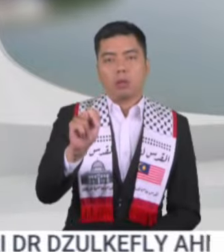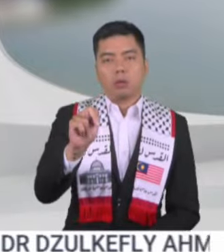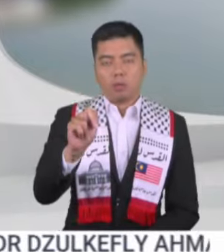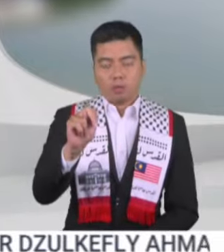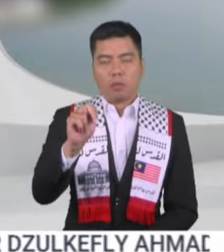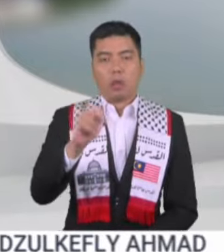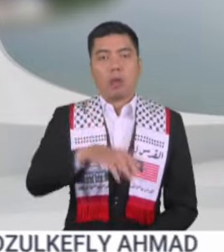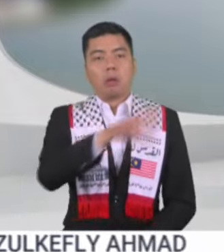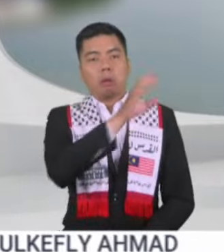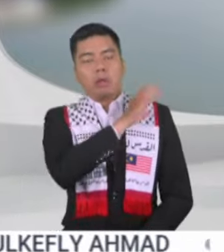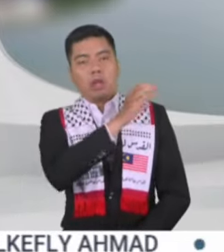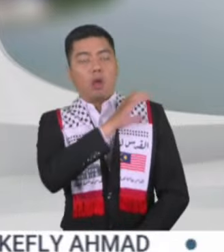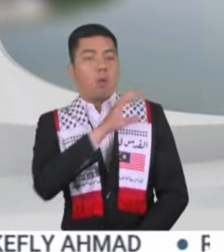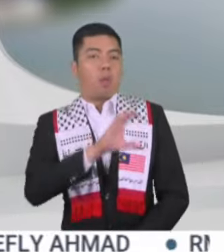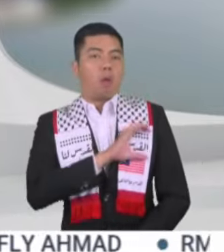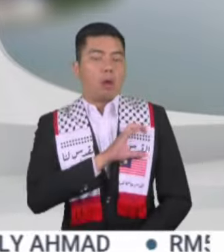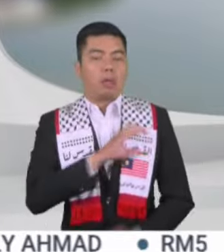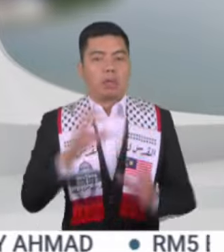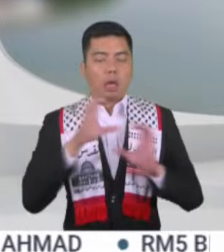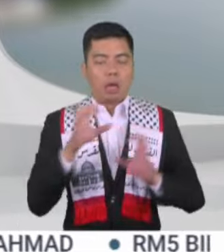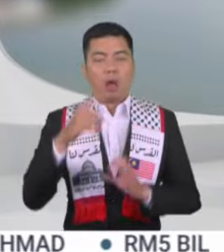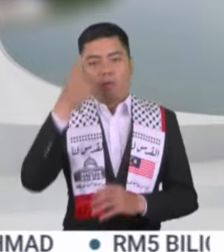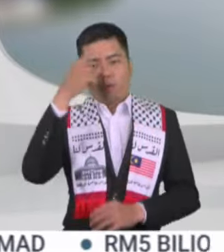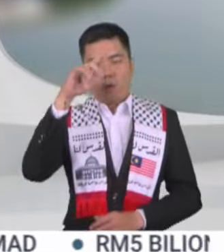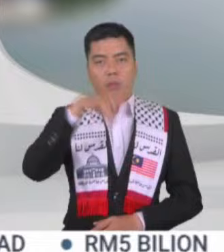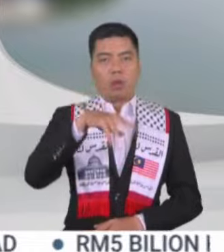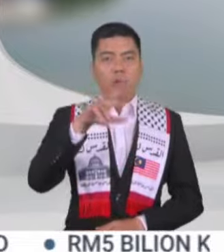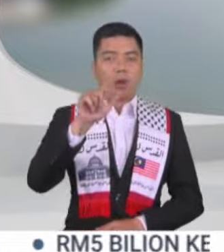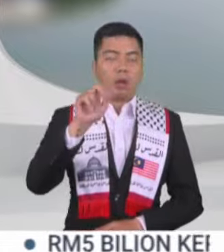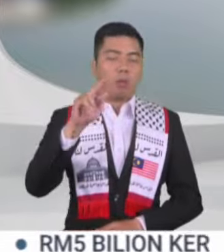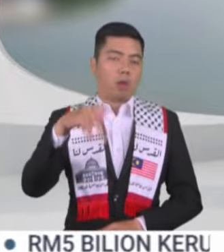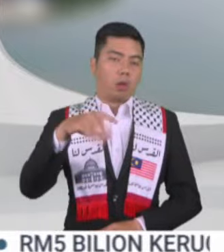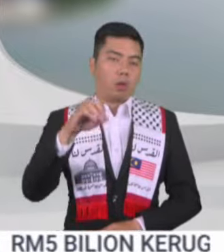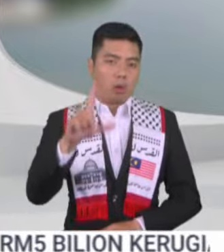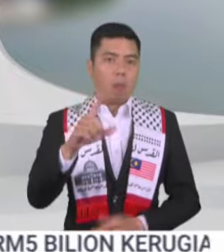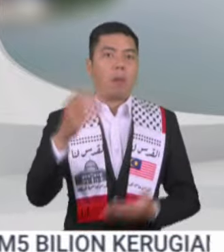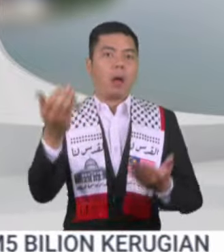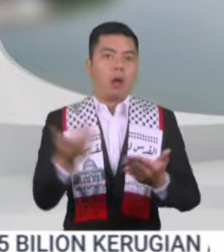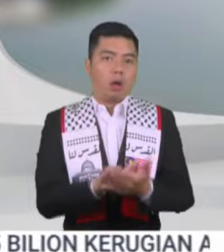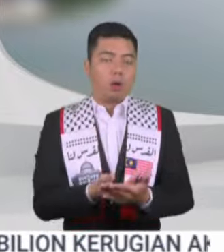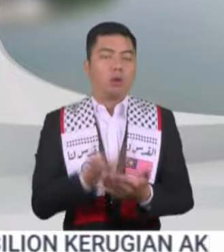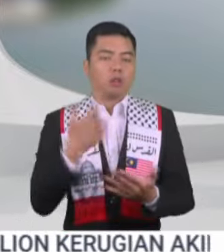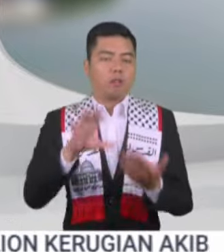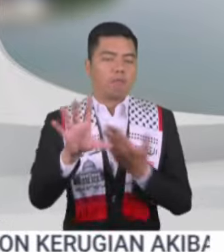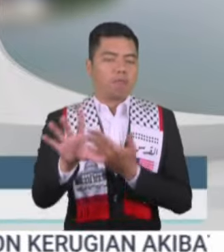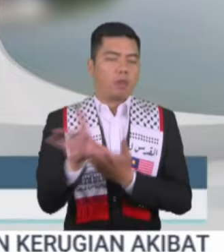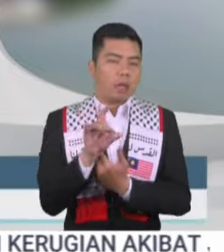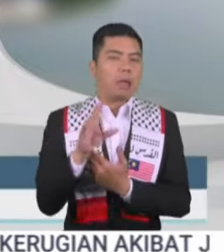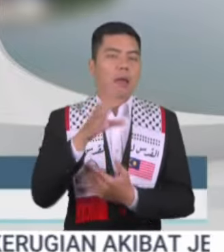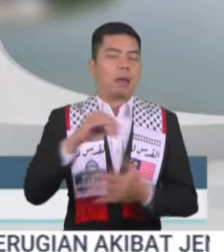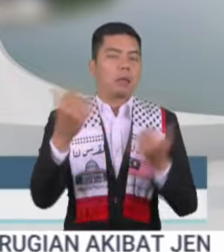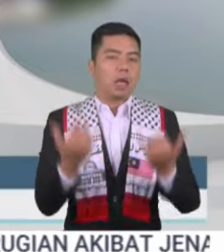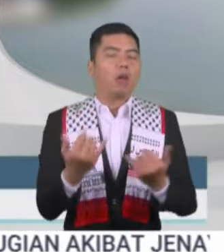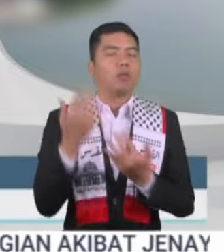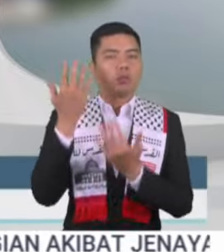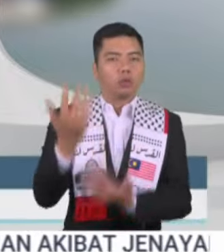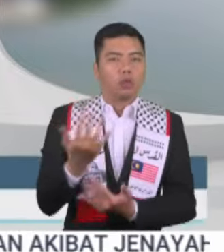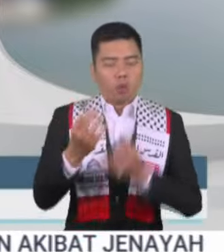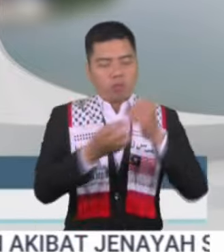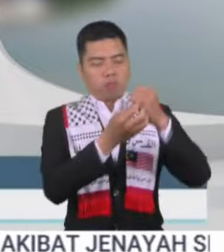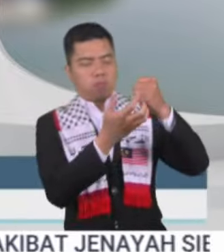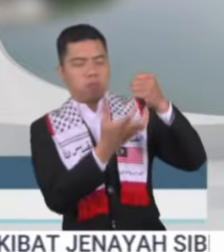Sabah Datuk ja dikon berkata tapak bagi pulapol Sabah yang baru juga telah dikenal pasti dan kini hanya menunggu